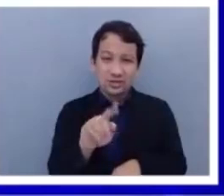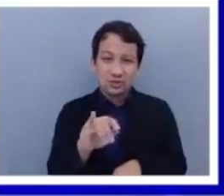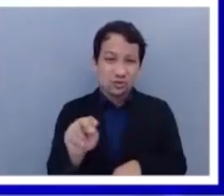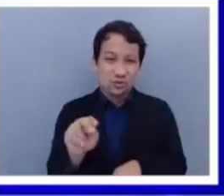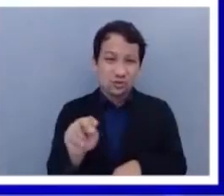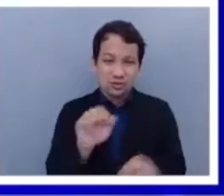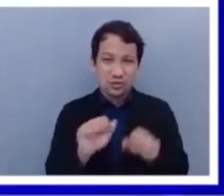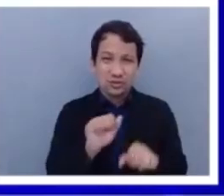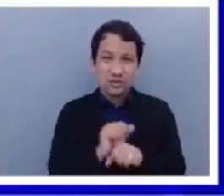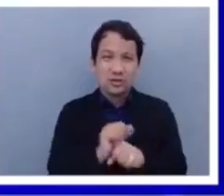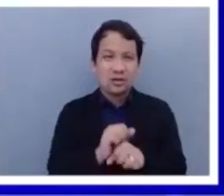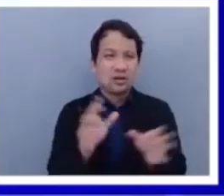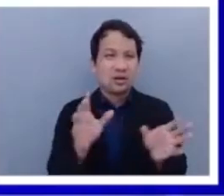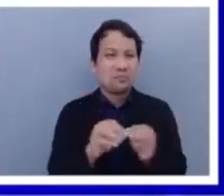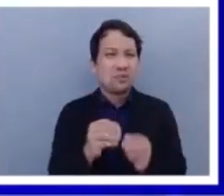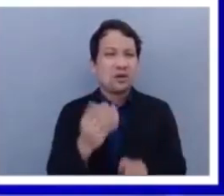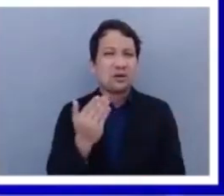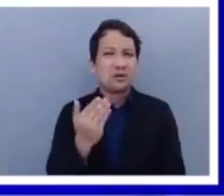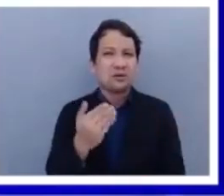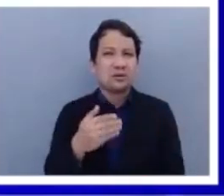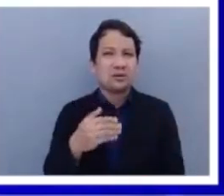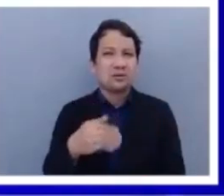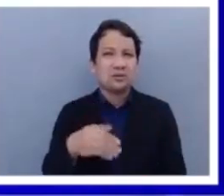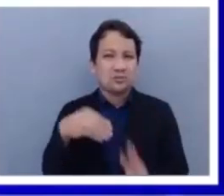mayroon ding pagbaba,